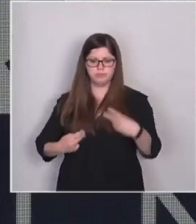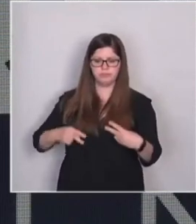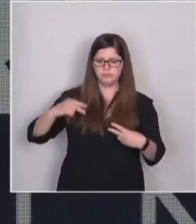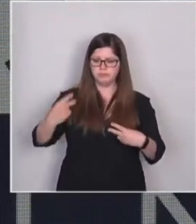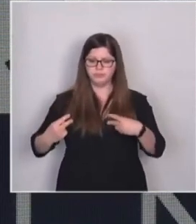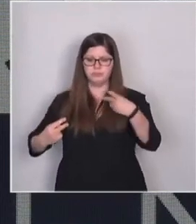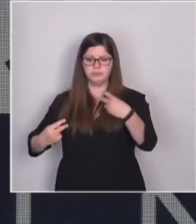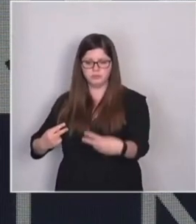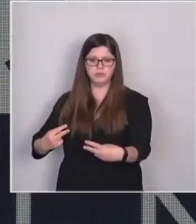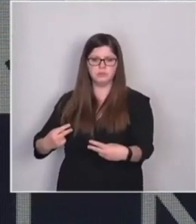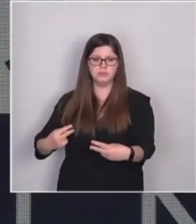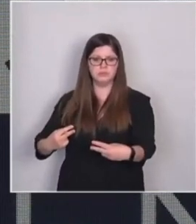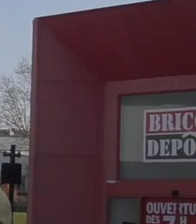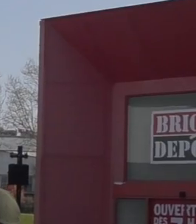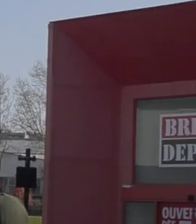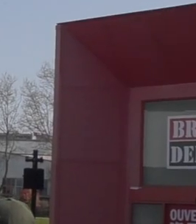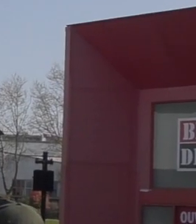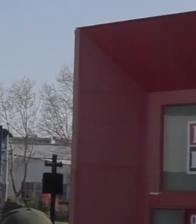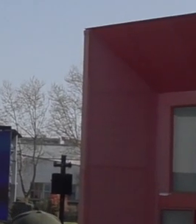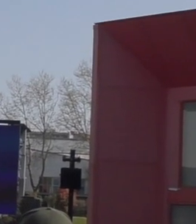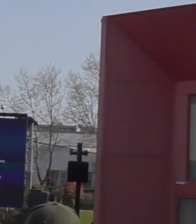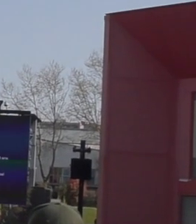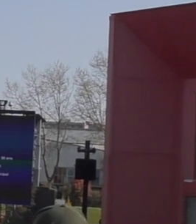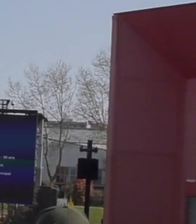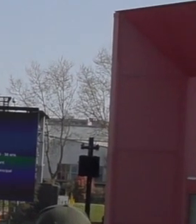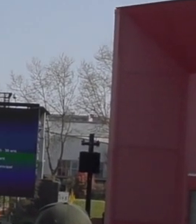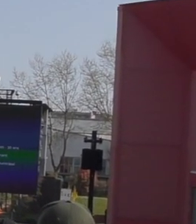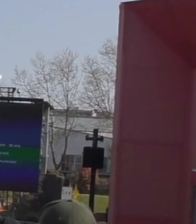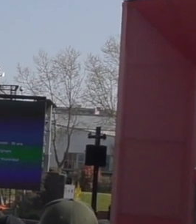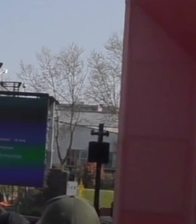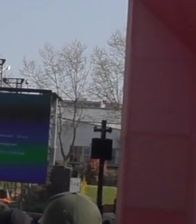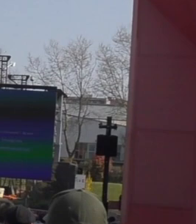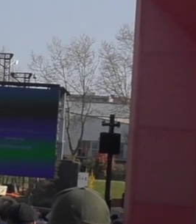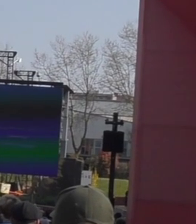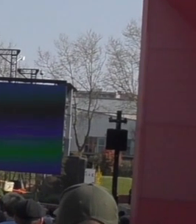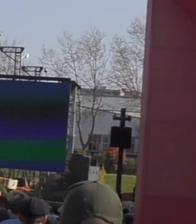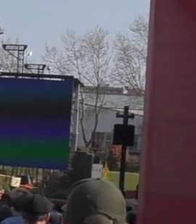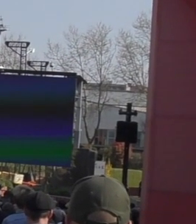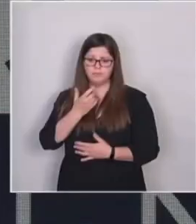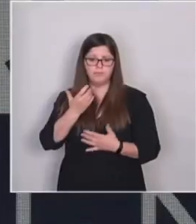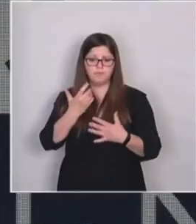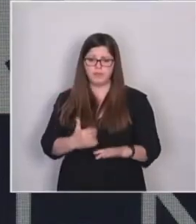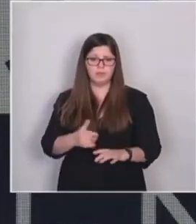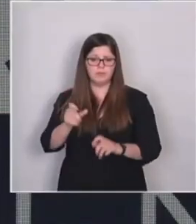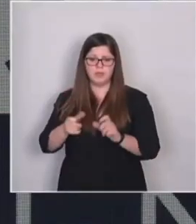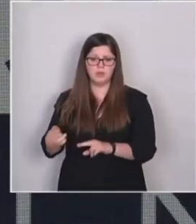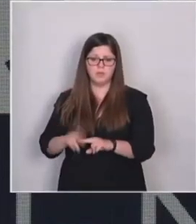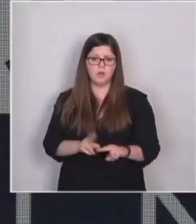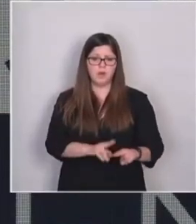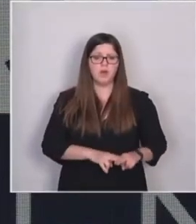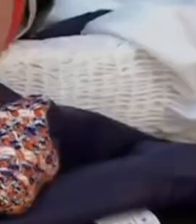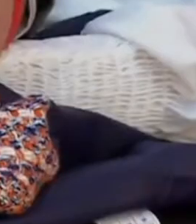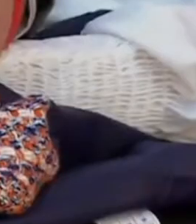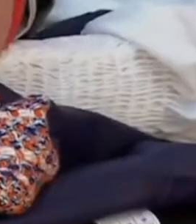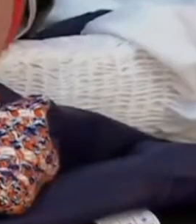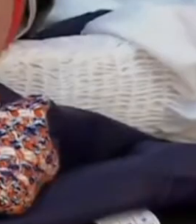Et au milieu de ce chaos, le moment du constat définitif des décès qu'il fallut ensuite